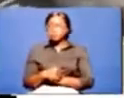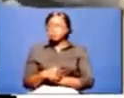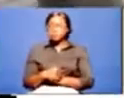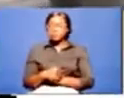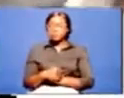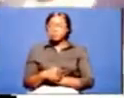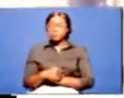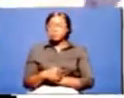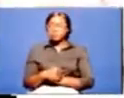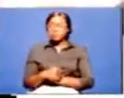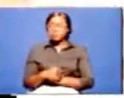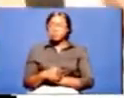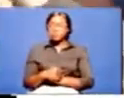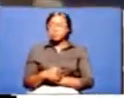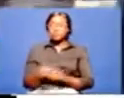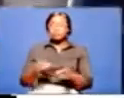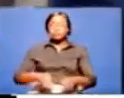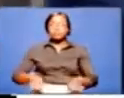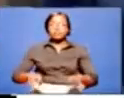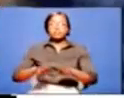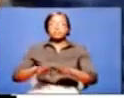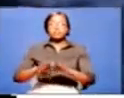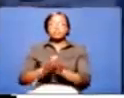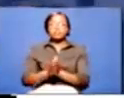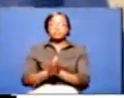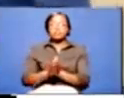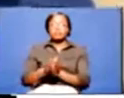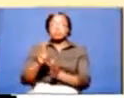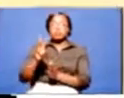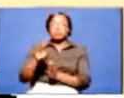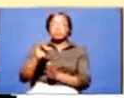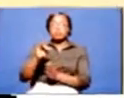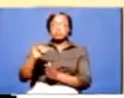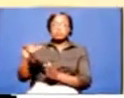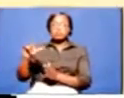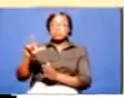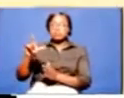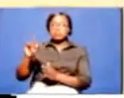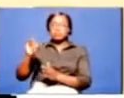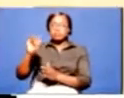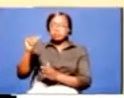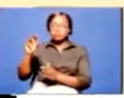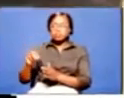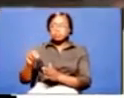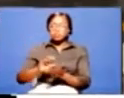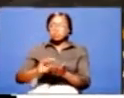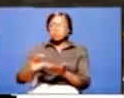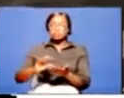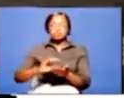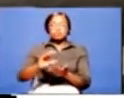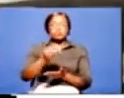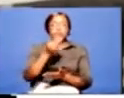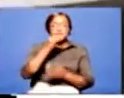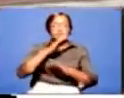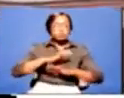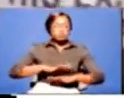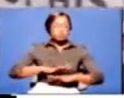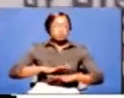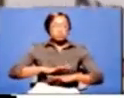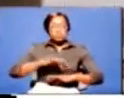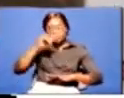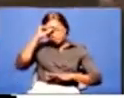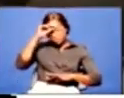Akiongea katika uwanja wa michezo wa William Ole Ntimama ambako alizindua mpango wa ugawaji chakula cha msaada, gavana